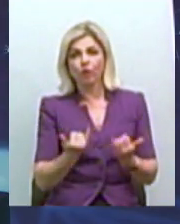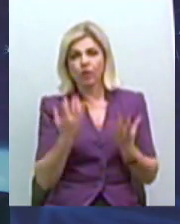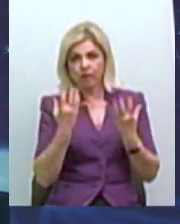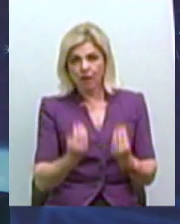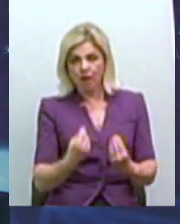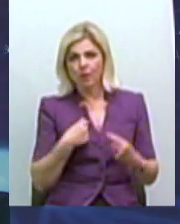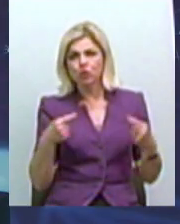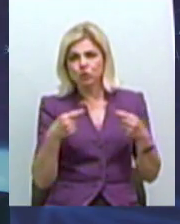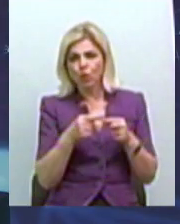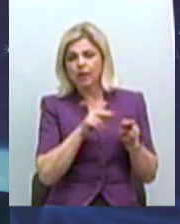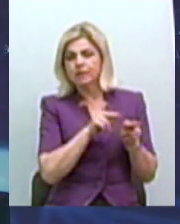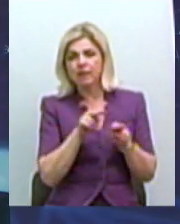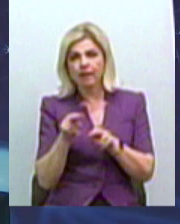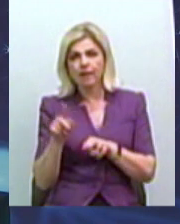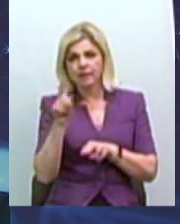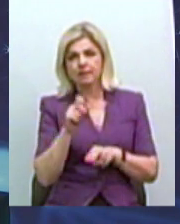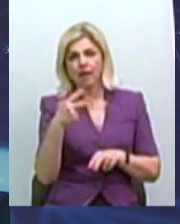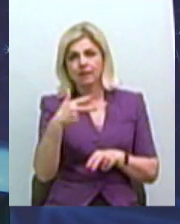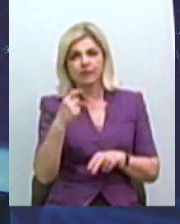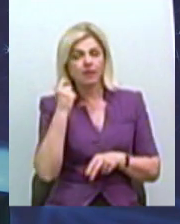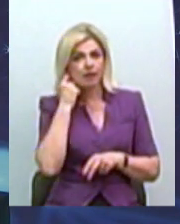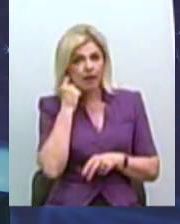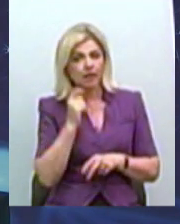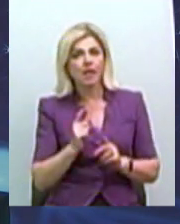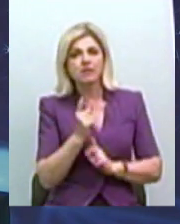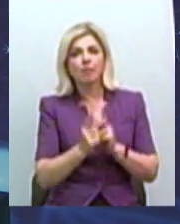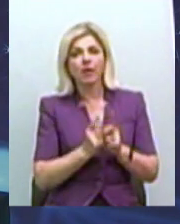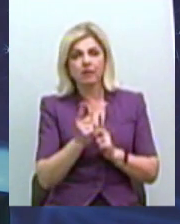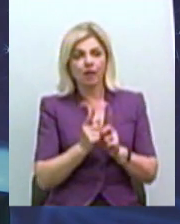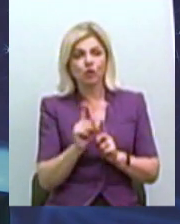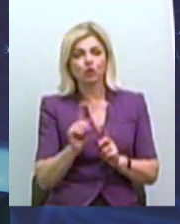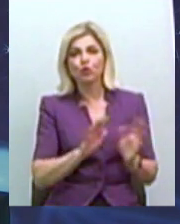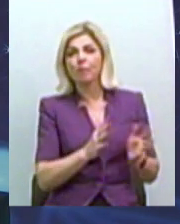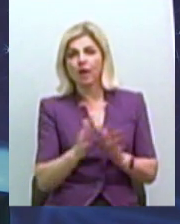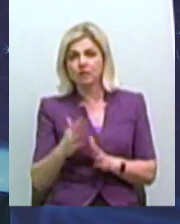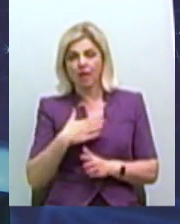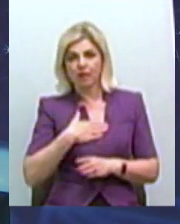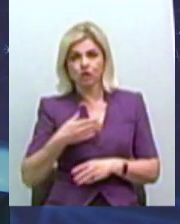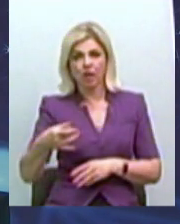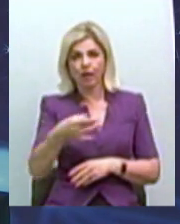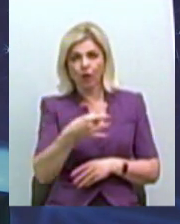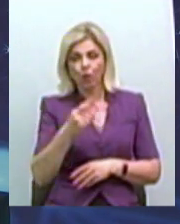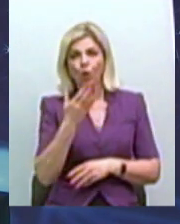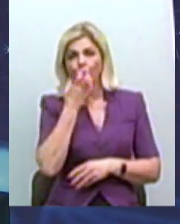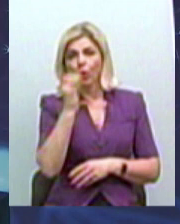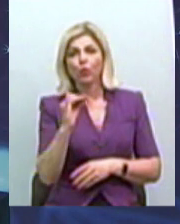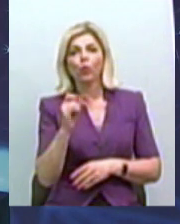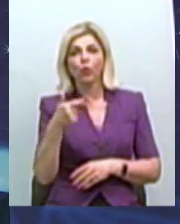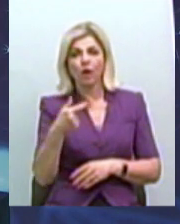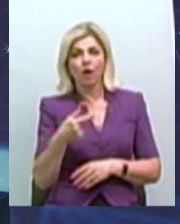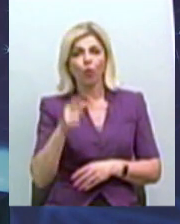вже прослідили за ці 30 років змінення, які відбуваються, в частності, в нашому регіоні, на югі України.